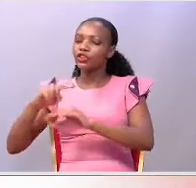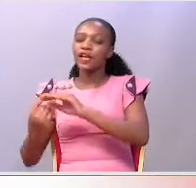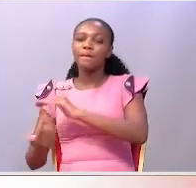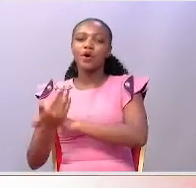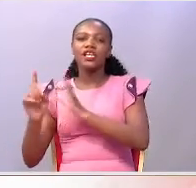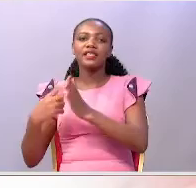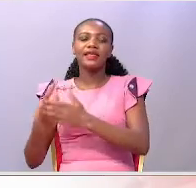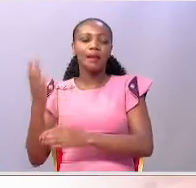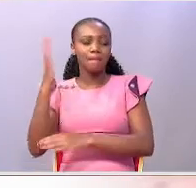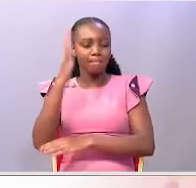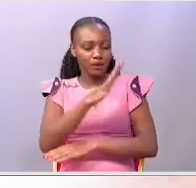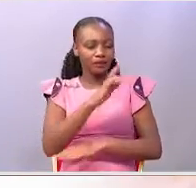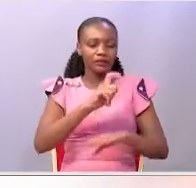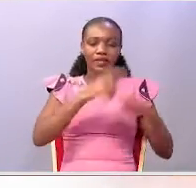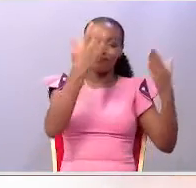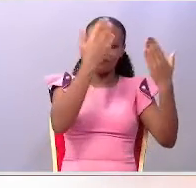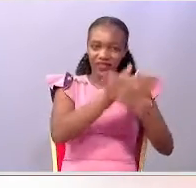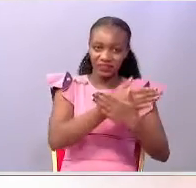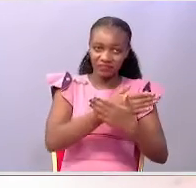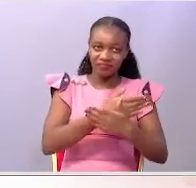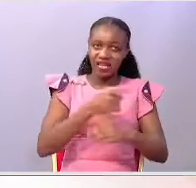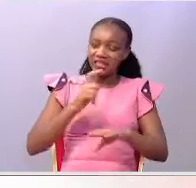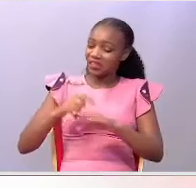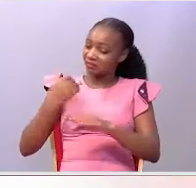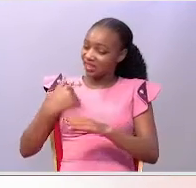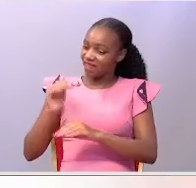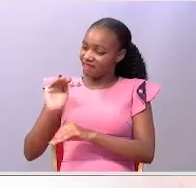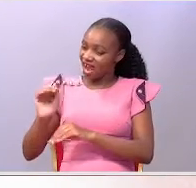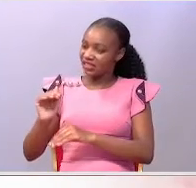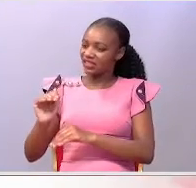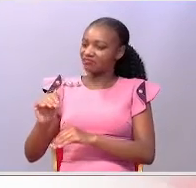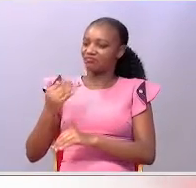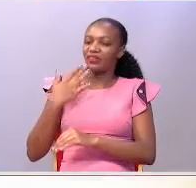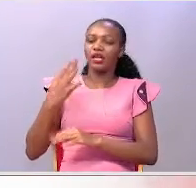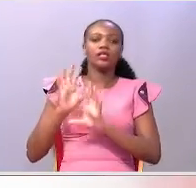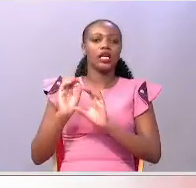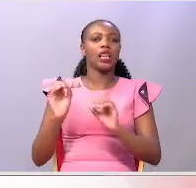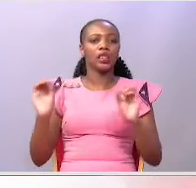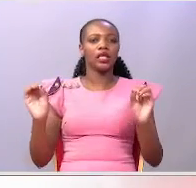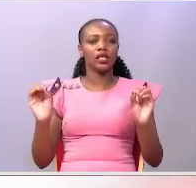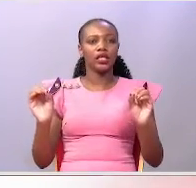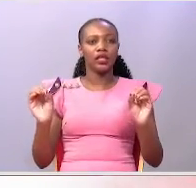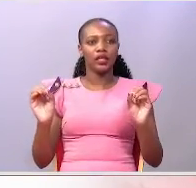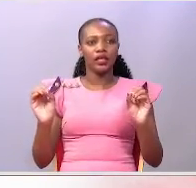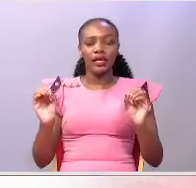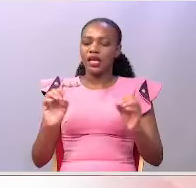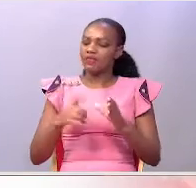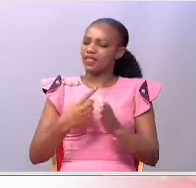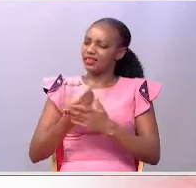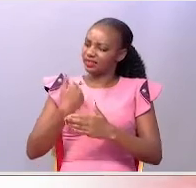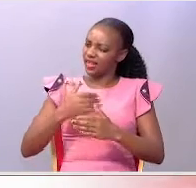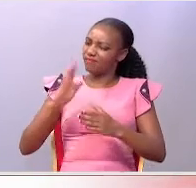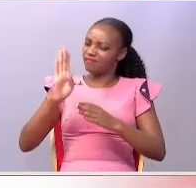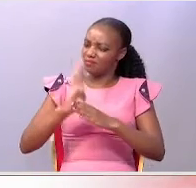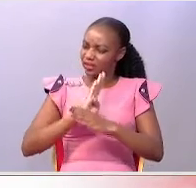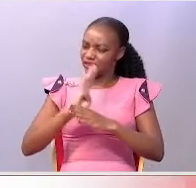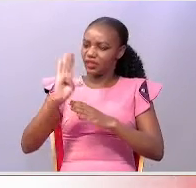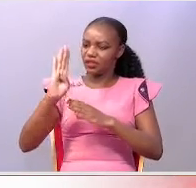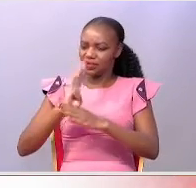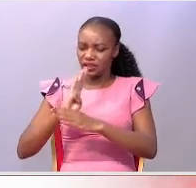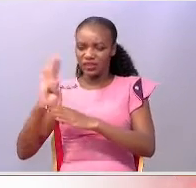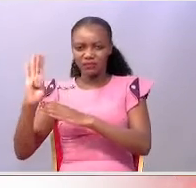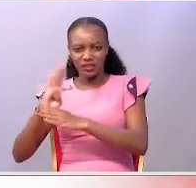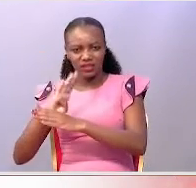ukimuuliza kujibu. So hiyo time pia nilikuwa busy. Juu nilikuwa na kazi kando na nyumba, niko